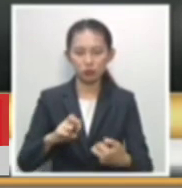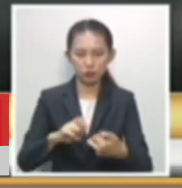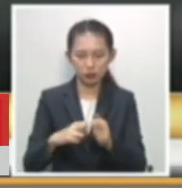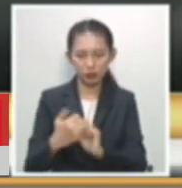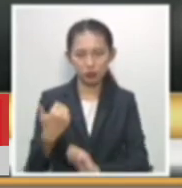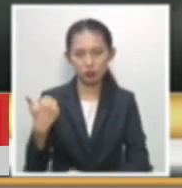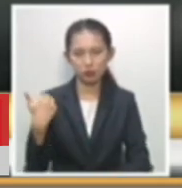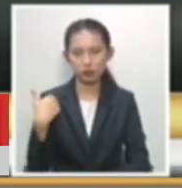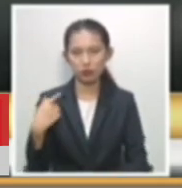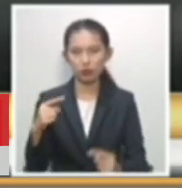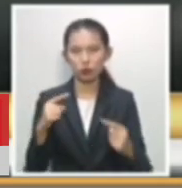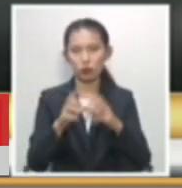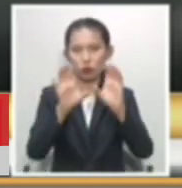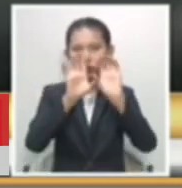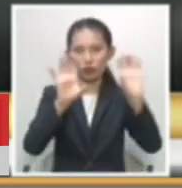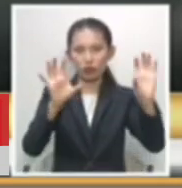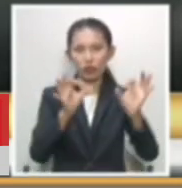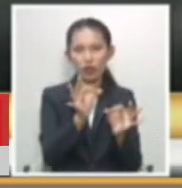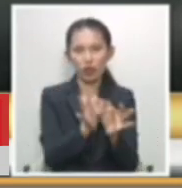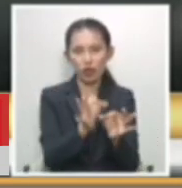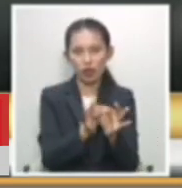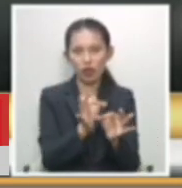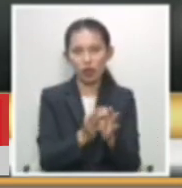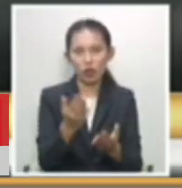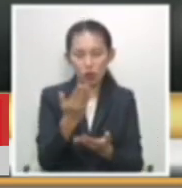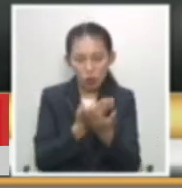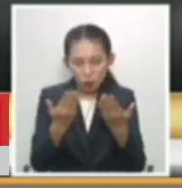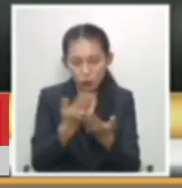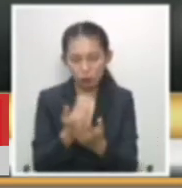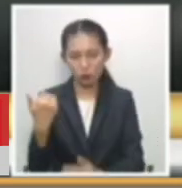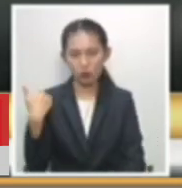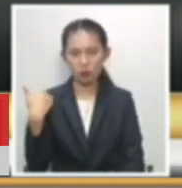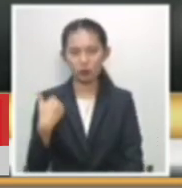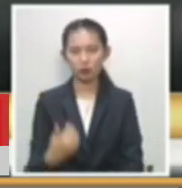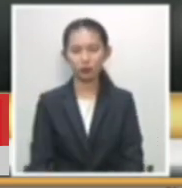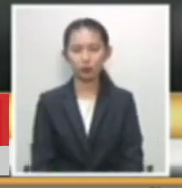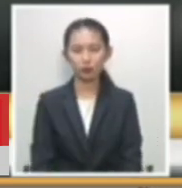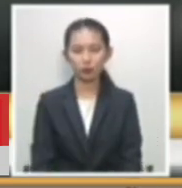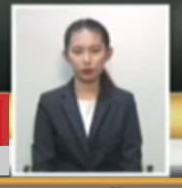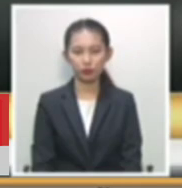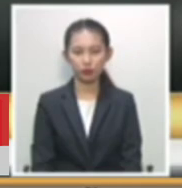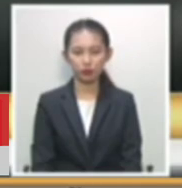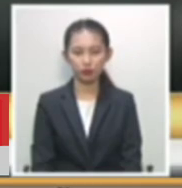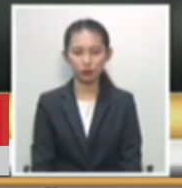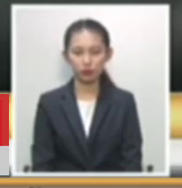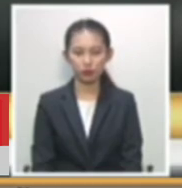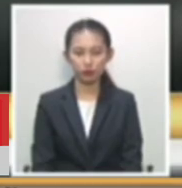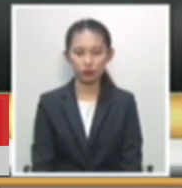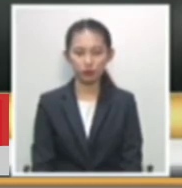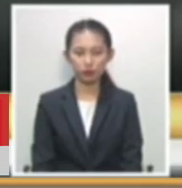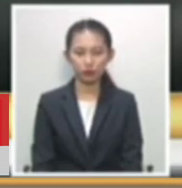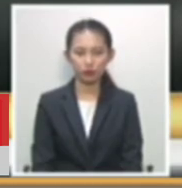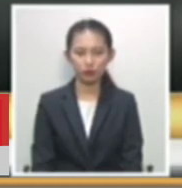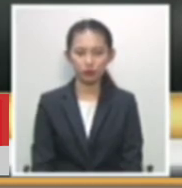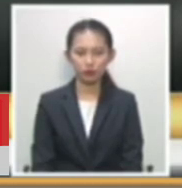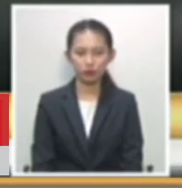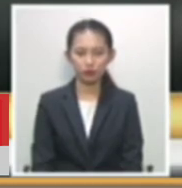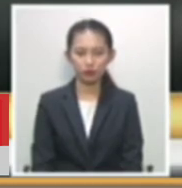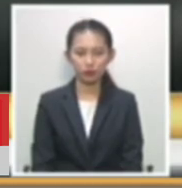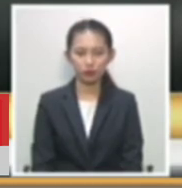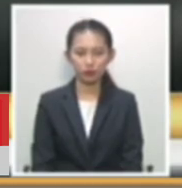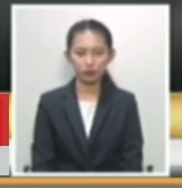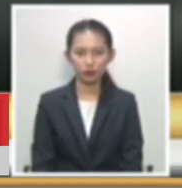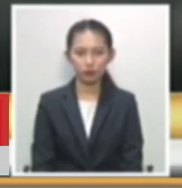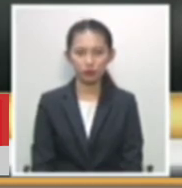ในเรื่องเงินบาทแข็งค่า ความ Amazing Thailand ที่เราเคยภาคภูมิ